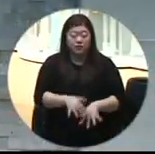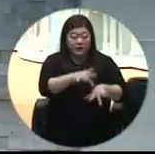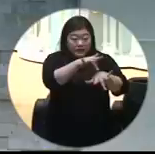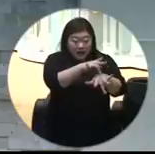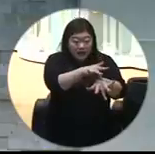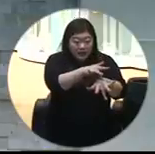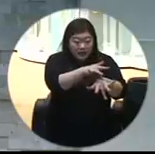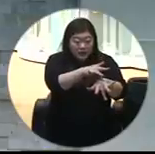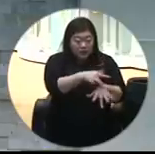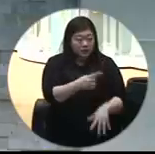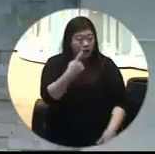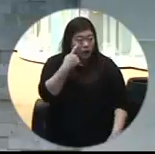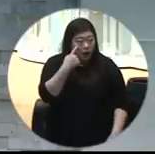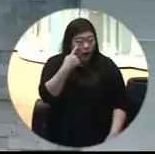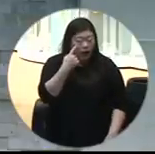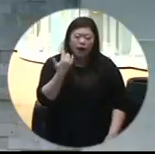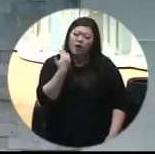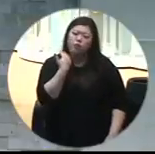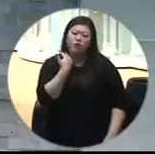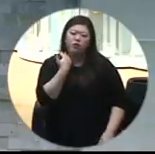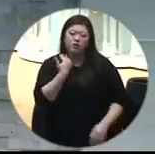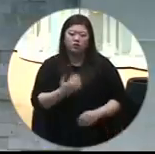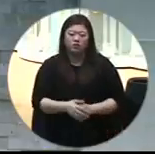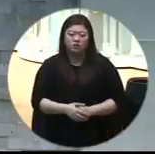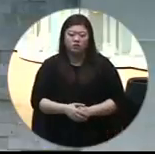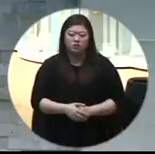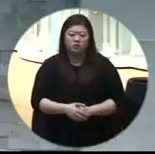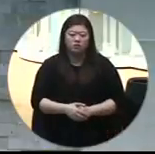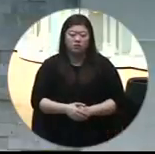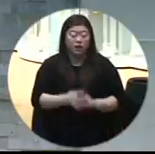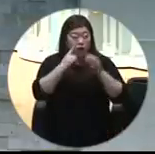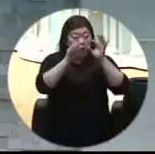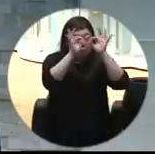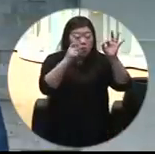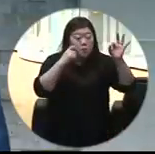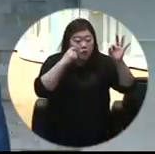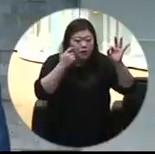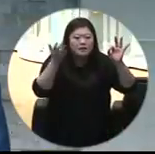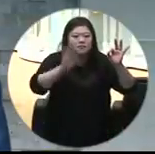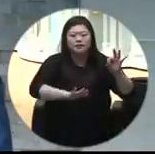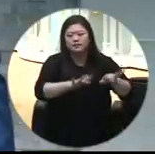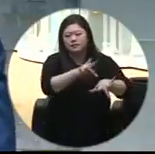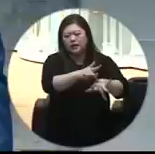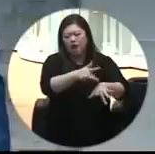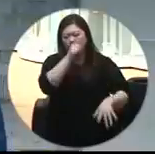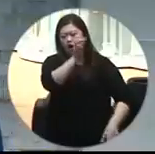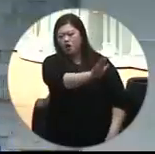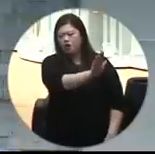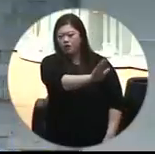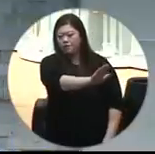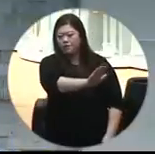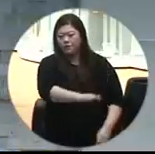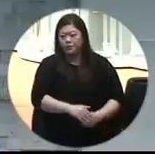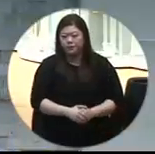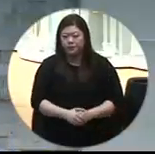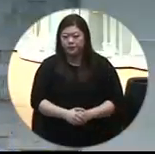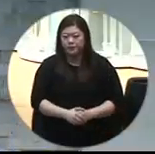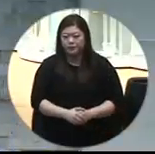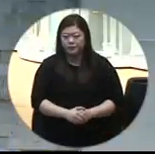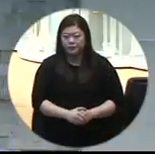않습니다. 우리 눈에는 육신의 눈에는 안 보이는데 흑암 세력이 있어요. 흑암